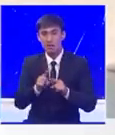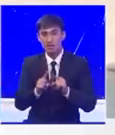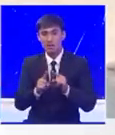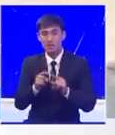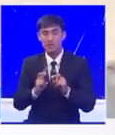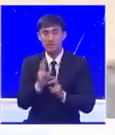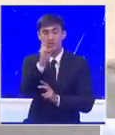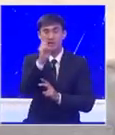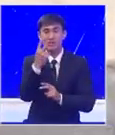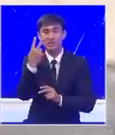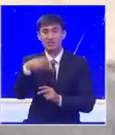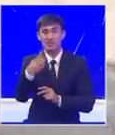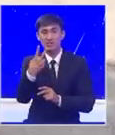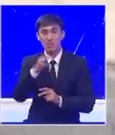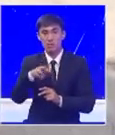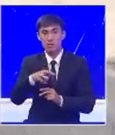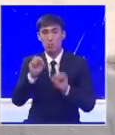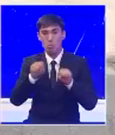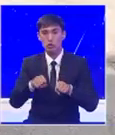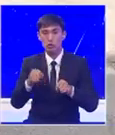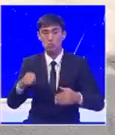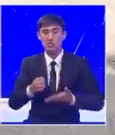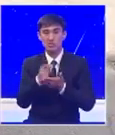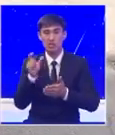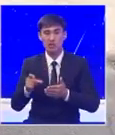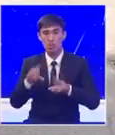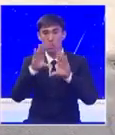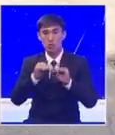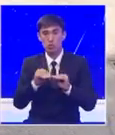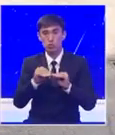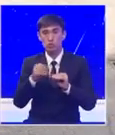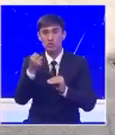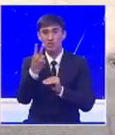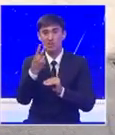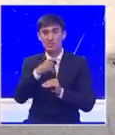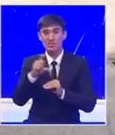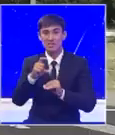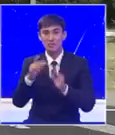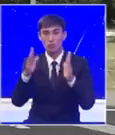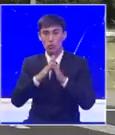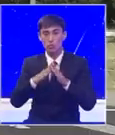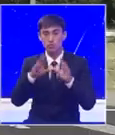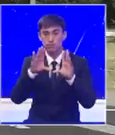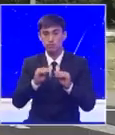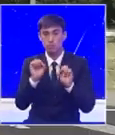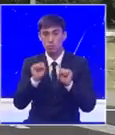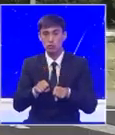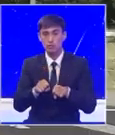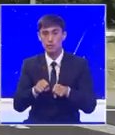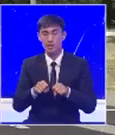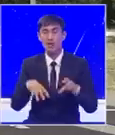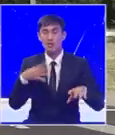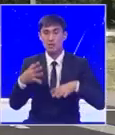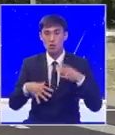Это означает, что можно спасти человека или потушить пожар на уровне 12-этажного дома. Не обходится и без